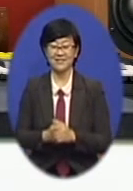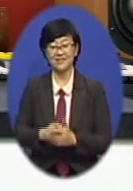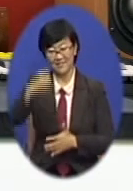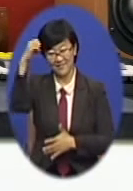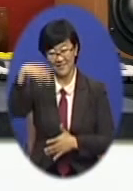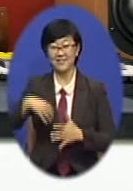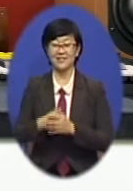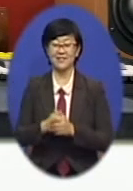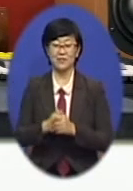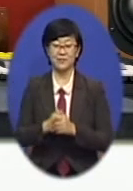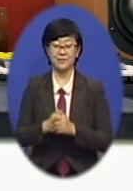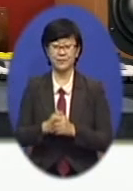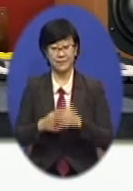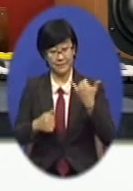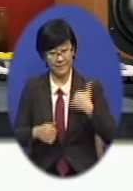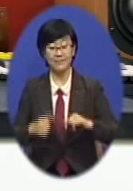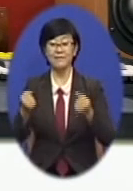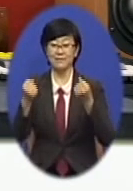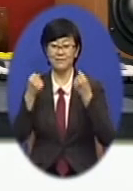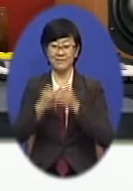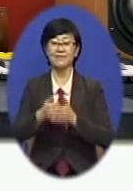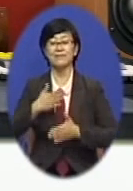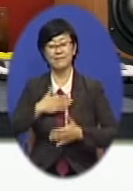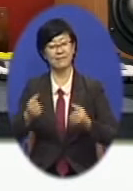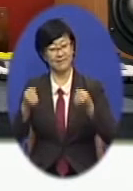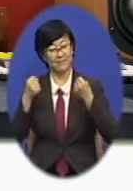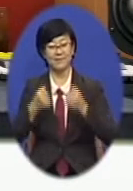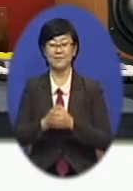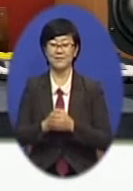그냥 뭐 아이들 건강하고 저도 네. 건강하고